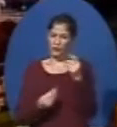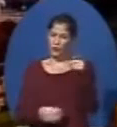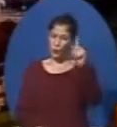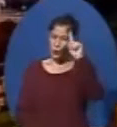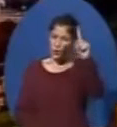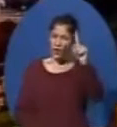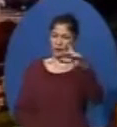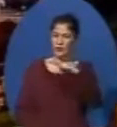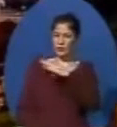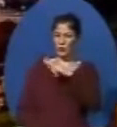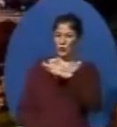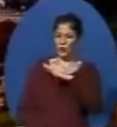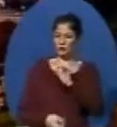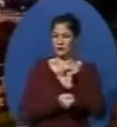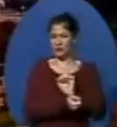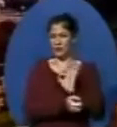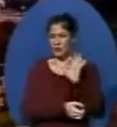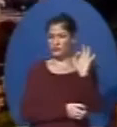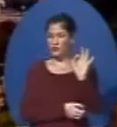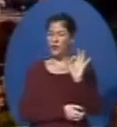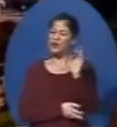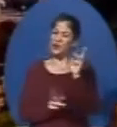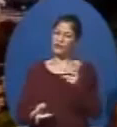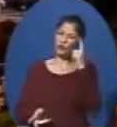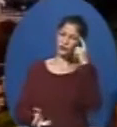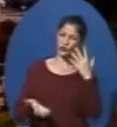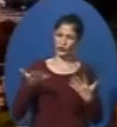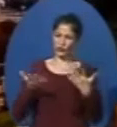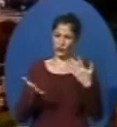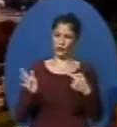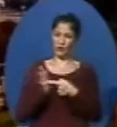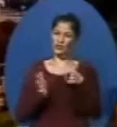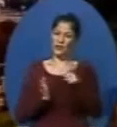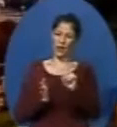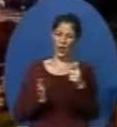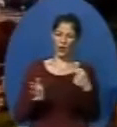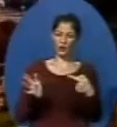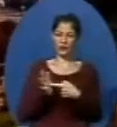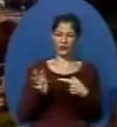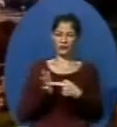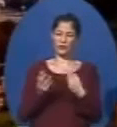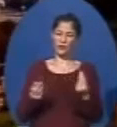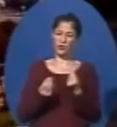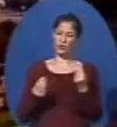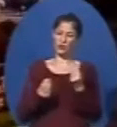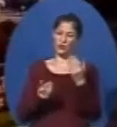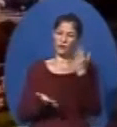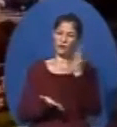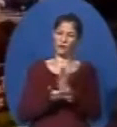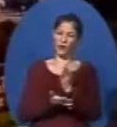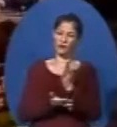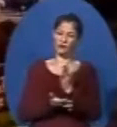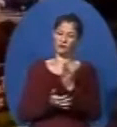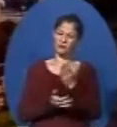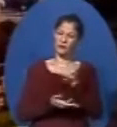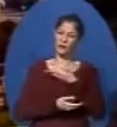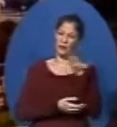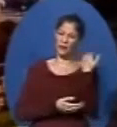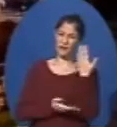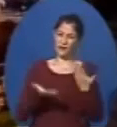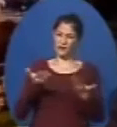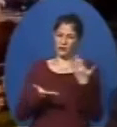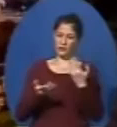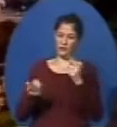כמובן שאפשר לשקול את השיקול הזה, כי זה לא שיקול שבית המשפט שקל. זה יהיה פטור מציות לחוק לראשי ממשלה.